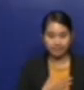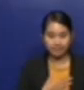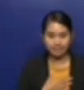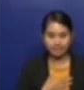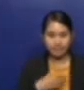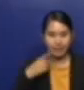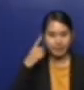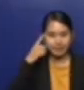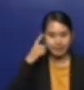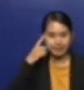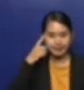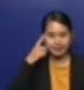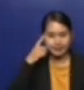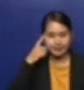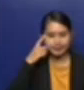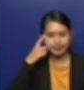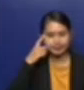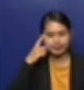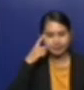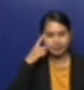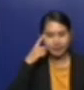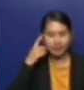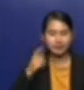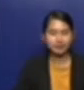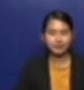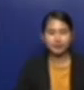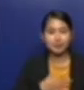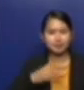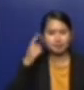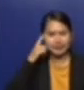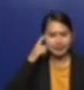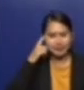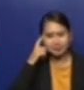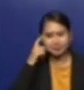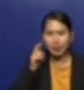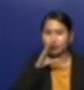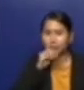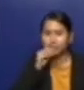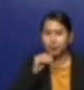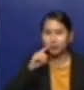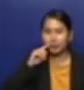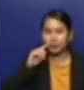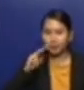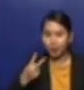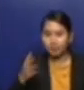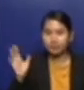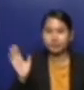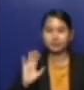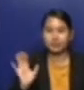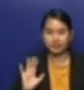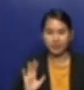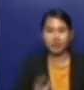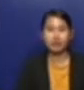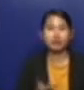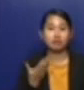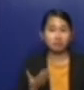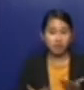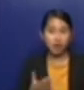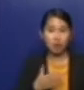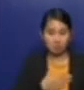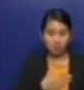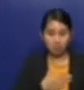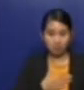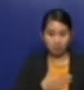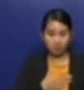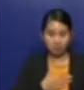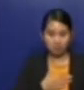อนหาตะเข็บหรือไม่มีเจตนาที่จะปลุกเรื่องใ